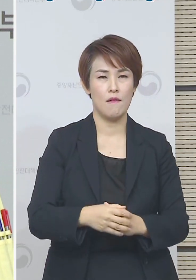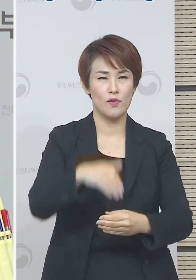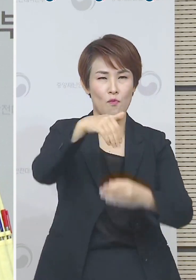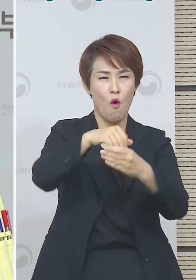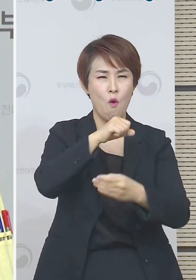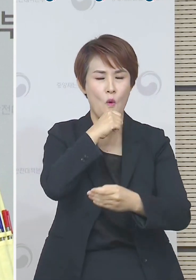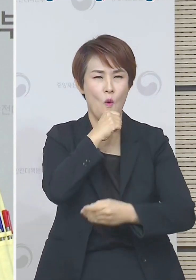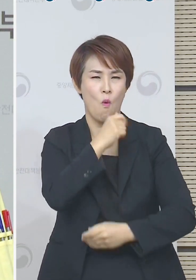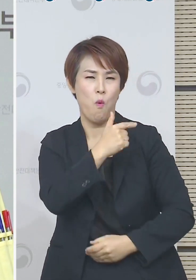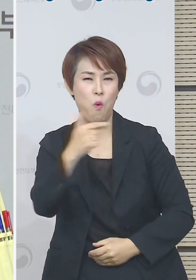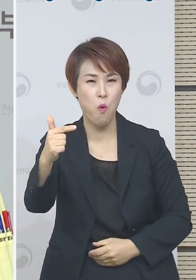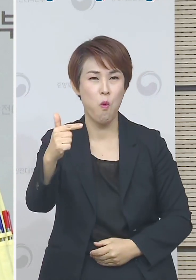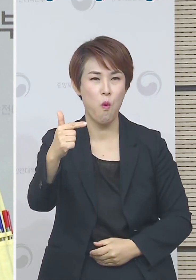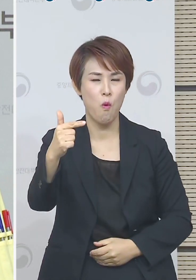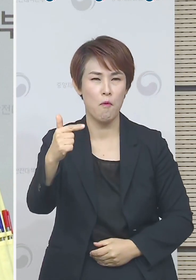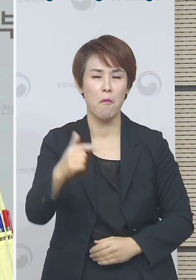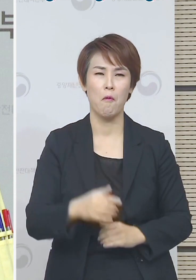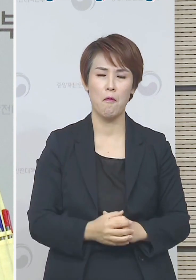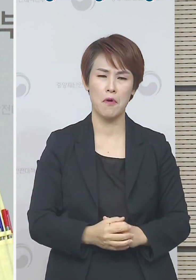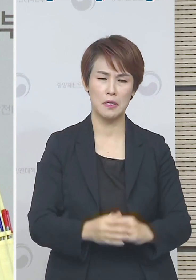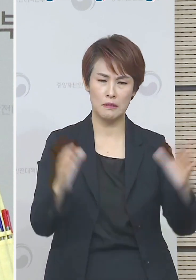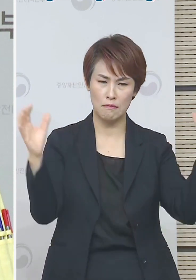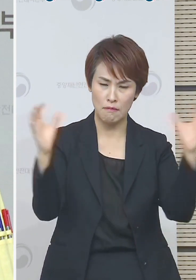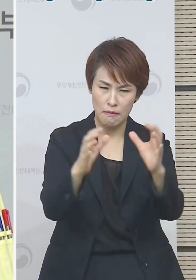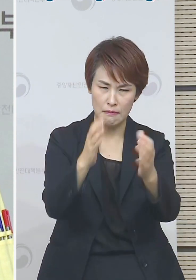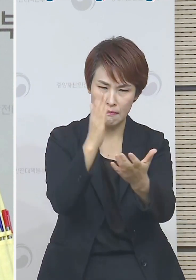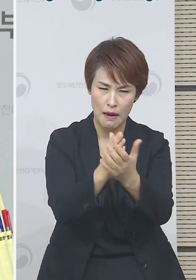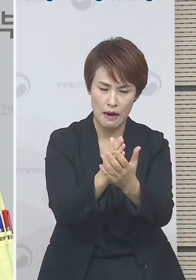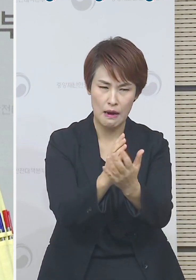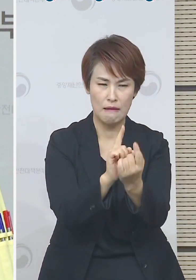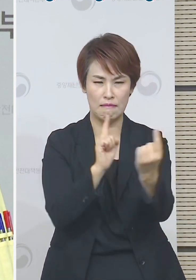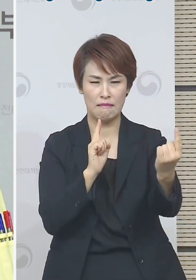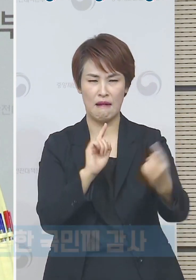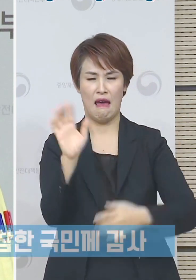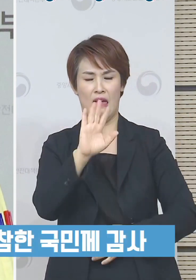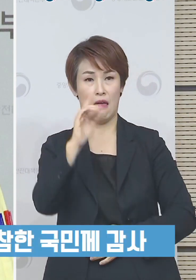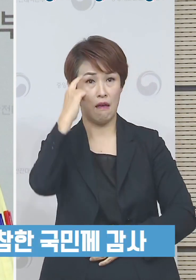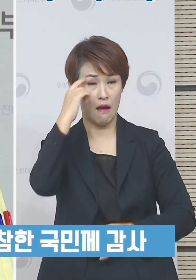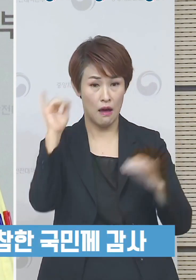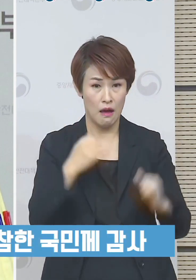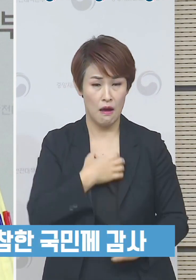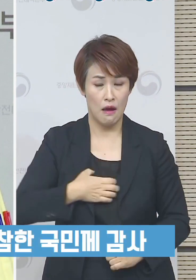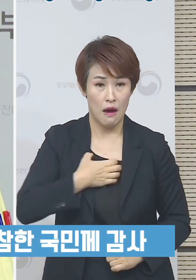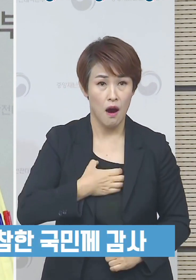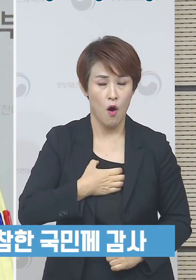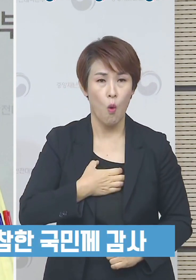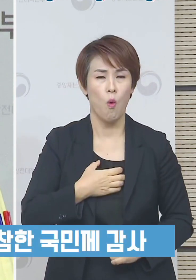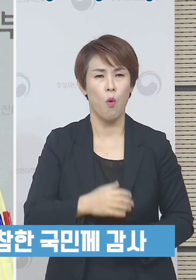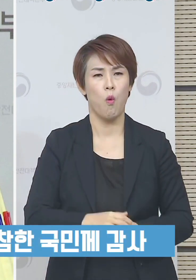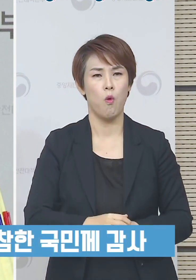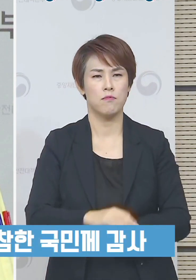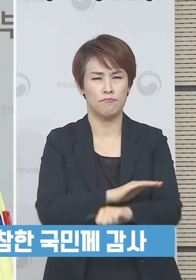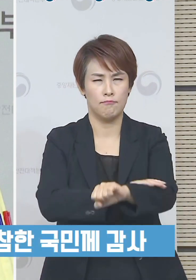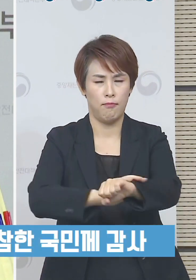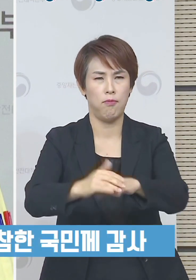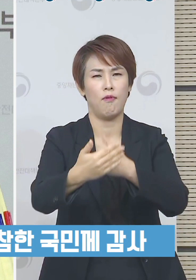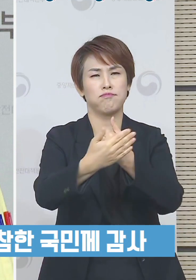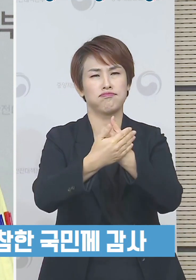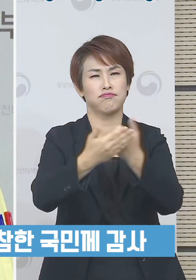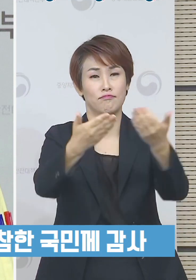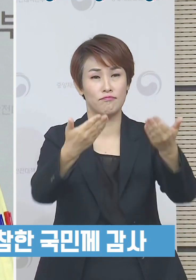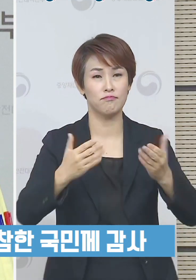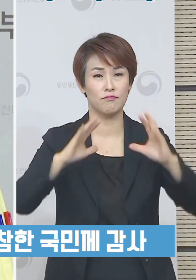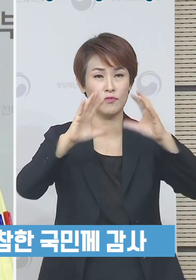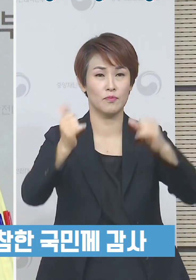인하여 다소 사회적 거리두기가 느슨해지지 않을까 우려가 있었으나 적극적으로 동참해 주신